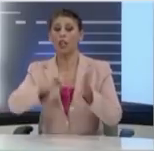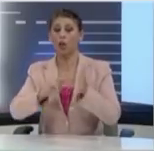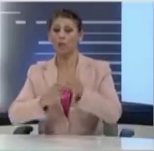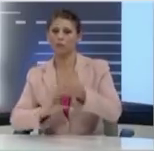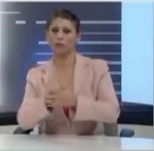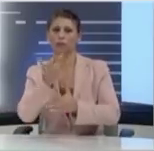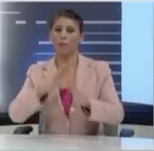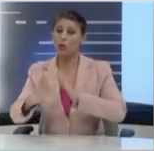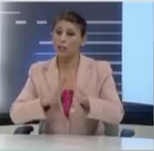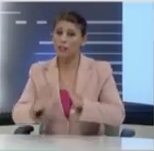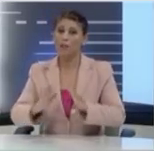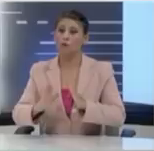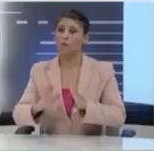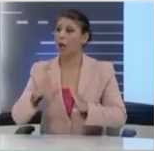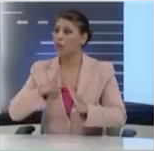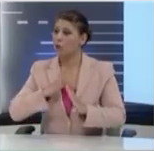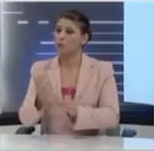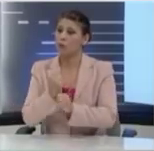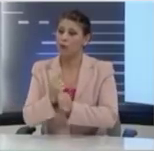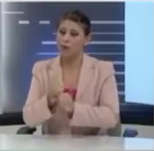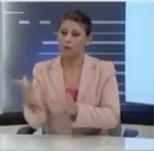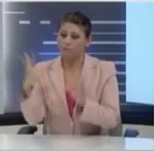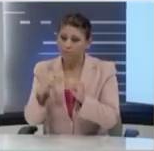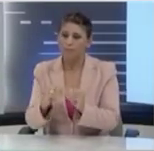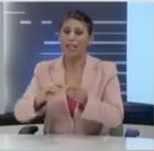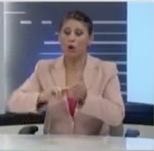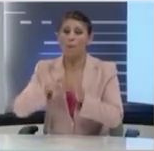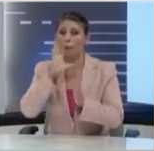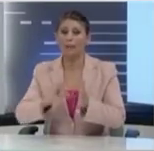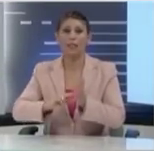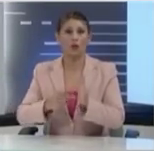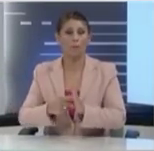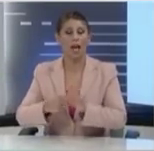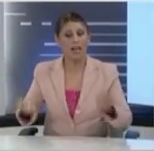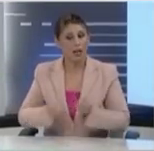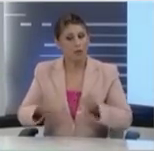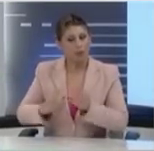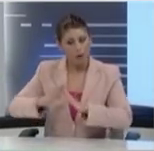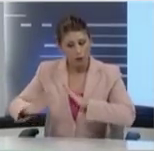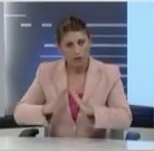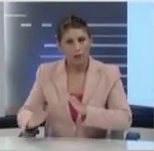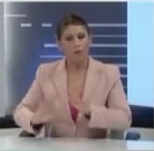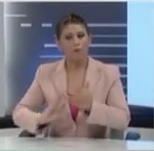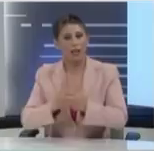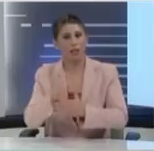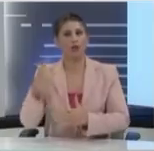εργασίας, να ενισχύσουμε τη διαπραγματευτική δύναμη των εργαζόμενων, να βελτιωθούν οι συνθήκες